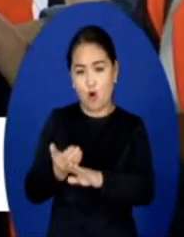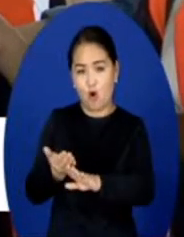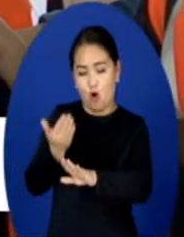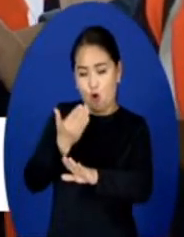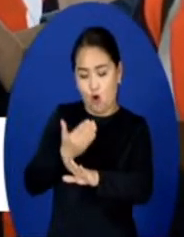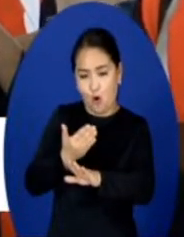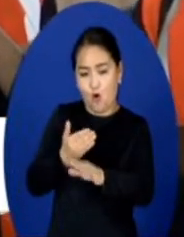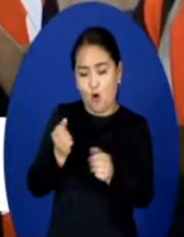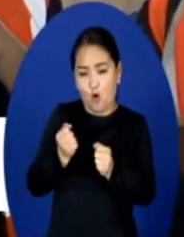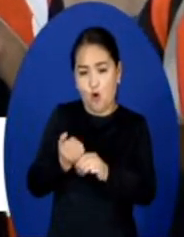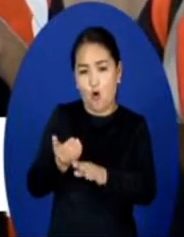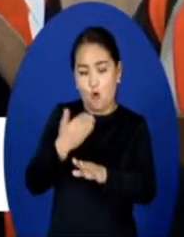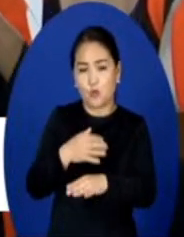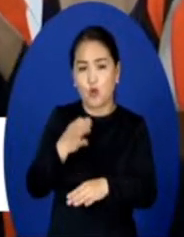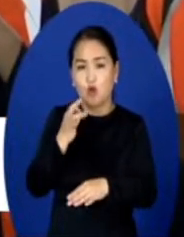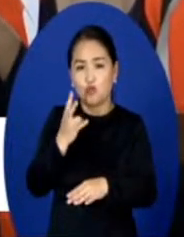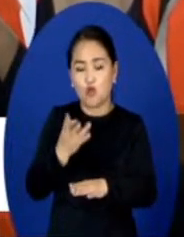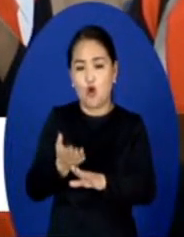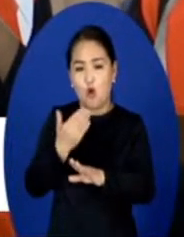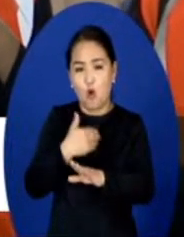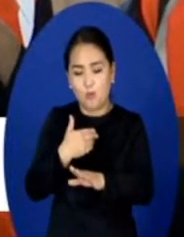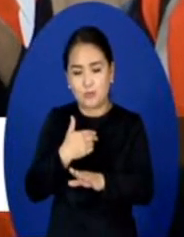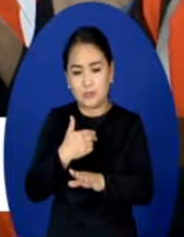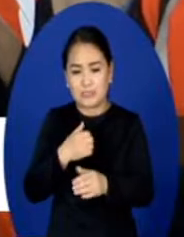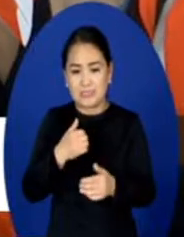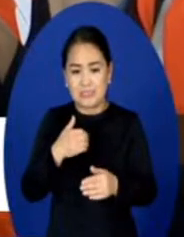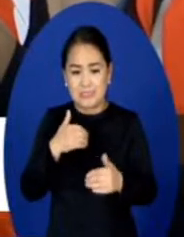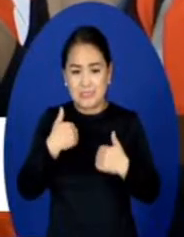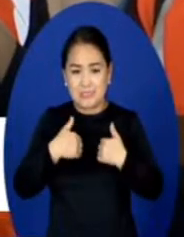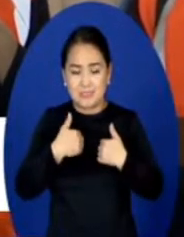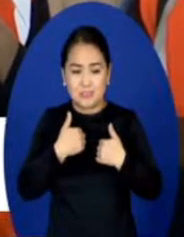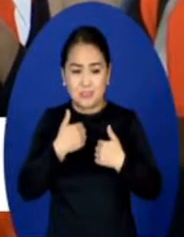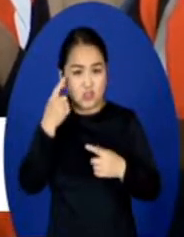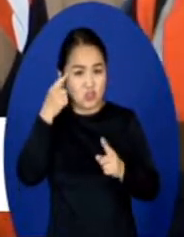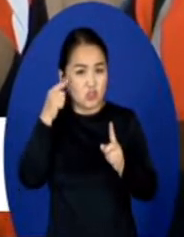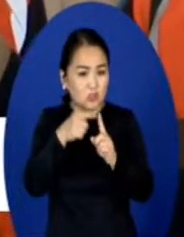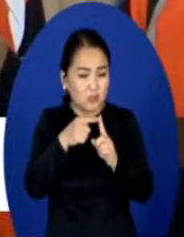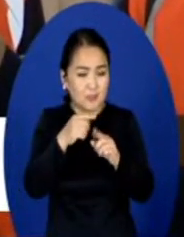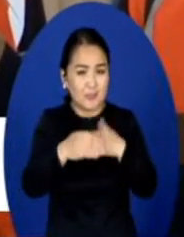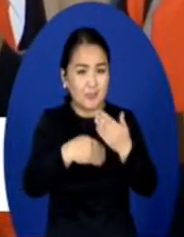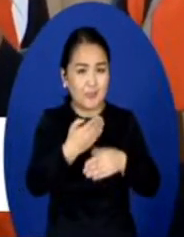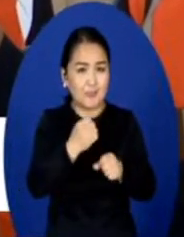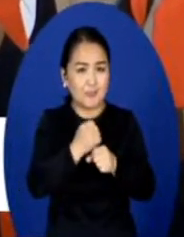орохгүйгээр барахгүй оны өмнө л одоо нэгэн шахуу зорилт тавьж оруулах ажил